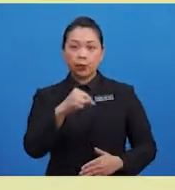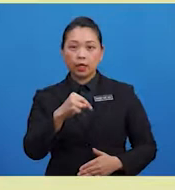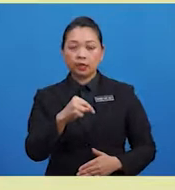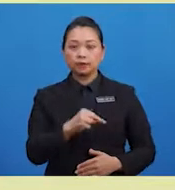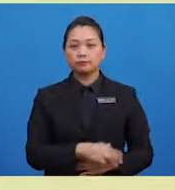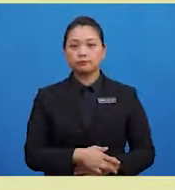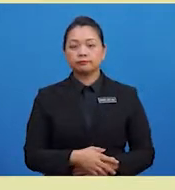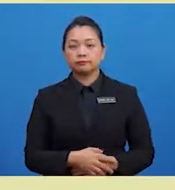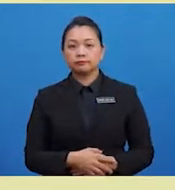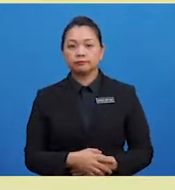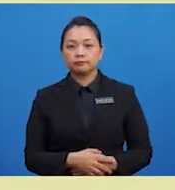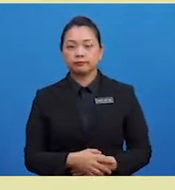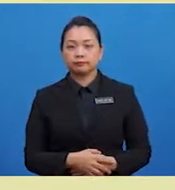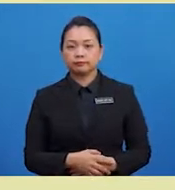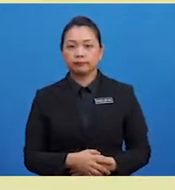betina.